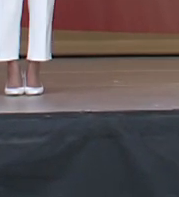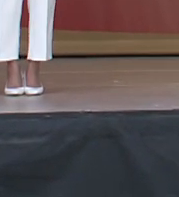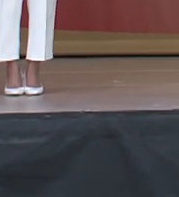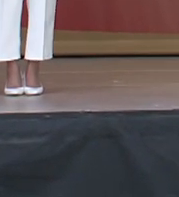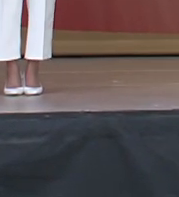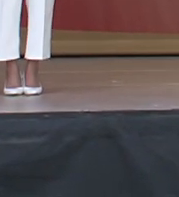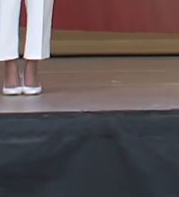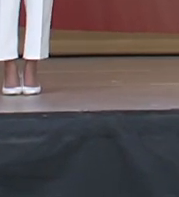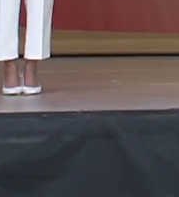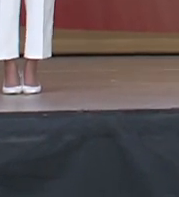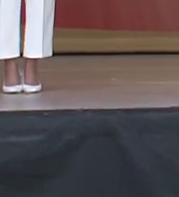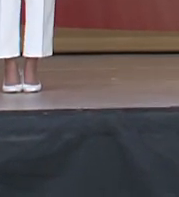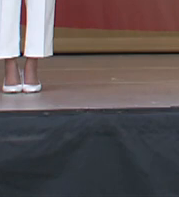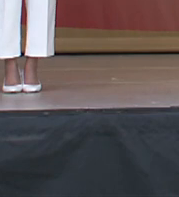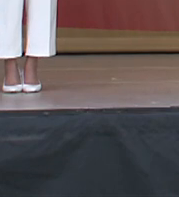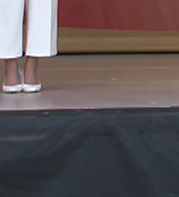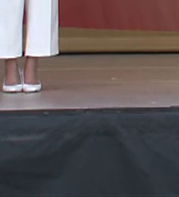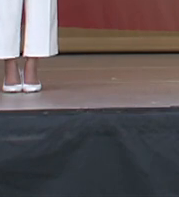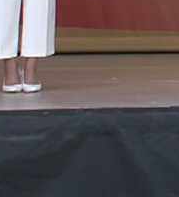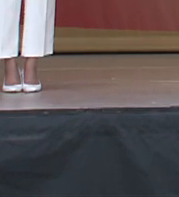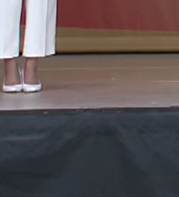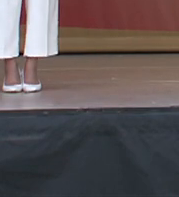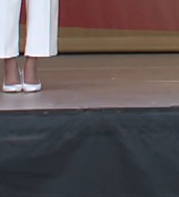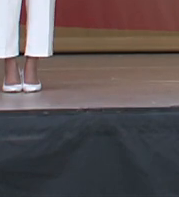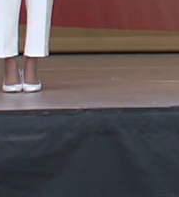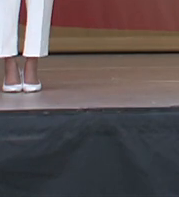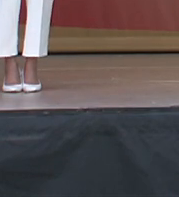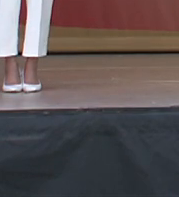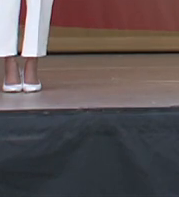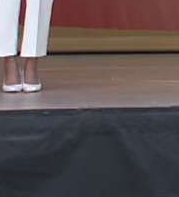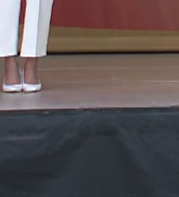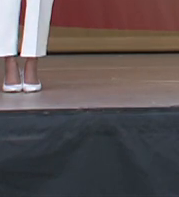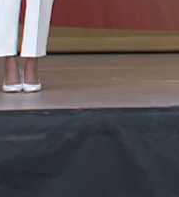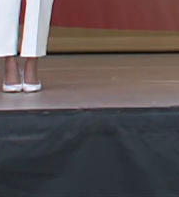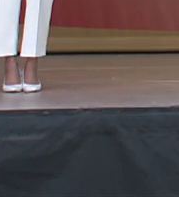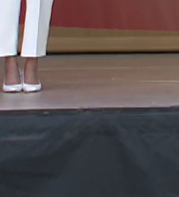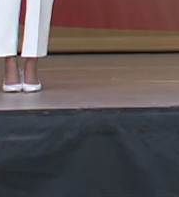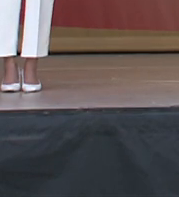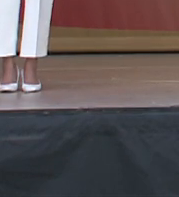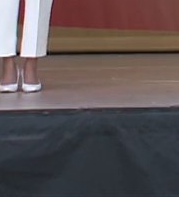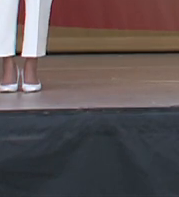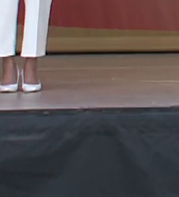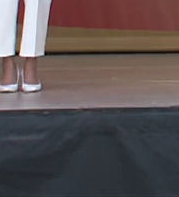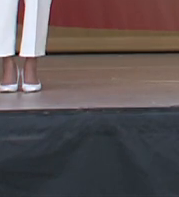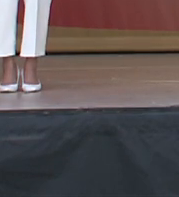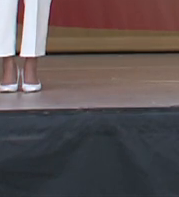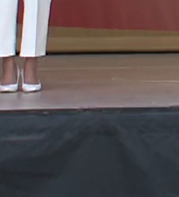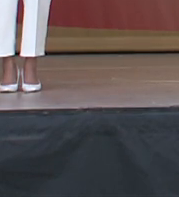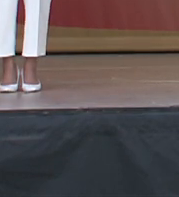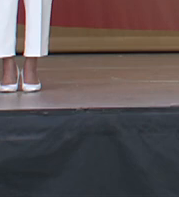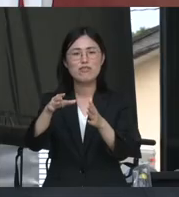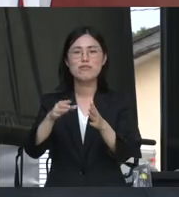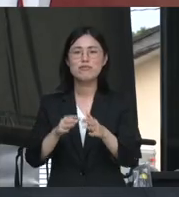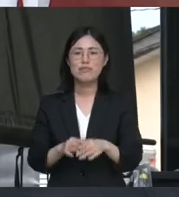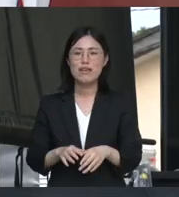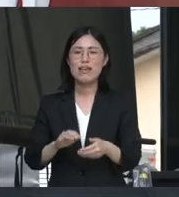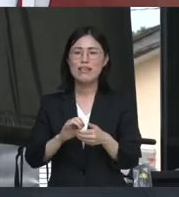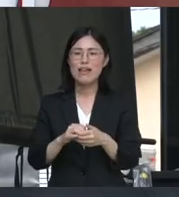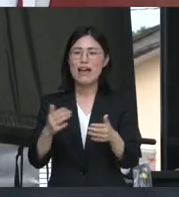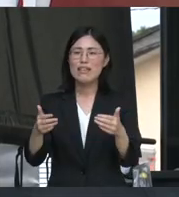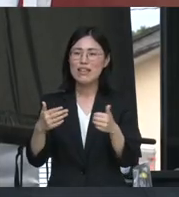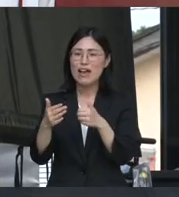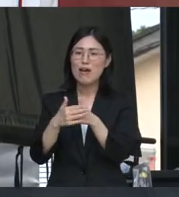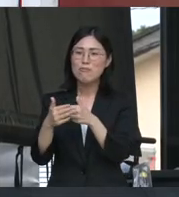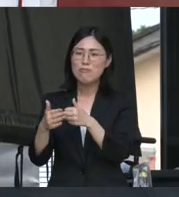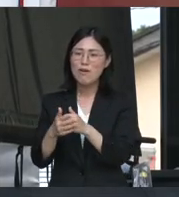。皆様がつないだ聖火は明日も希望の道を照らします。ぜひ温かい応援を